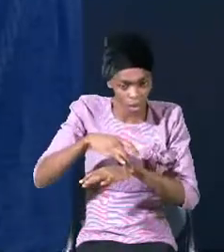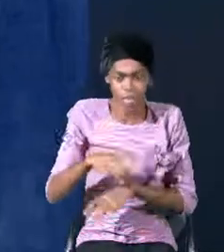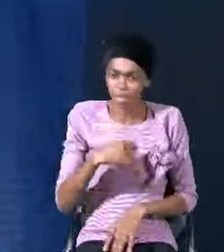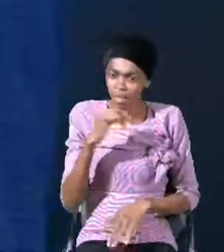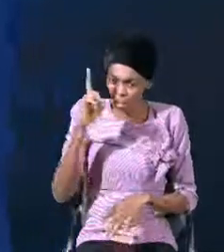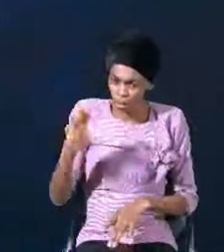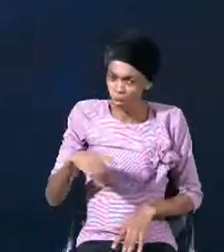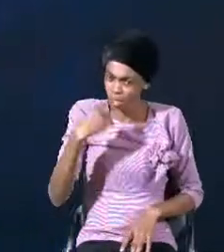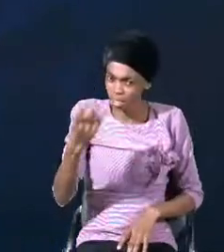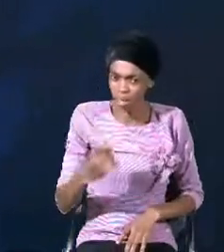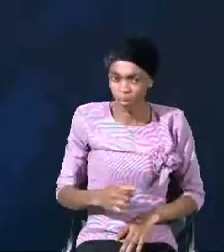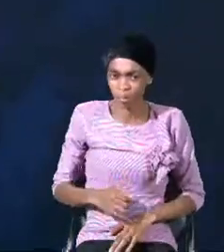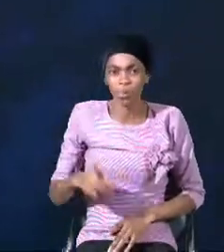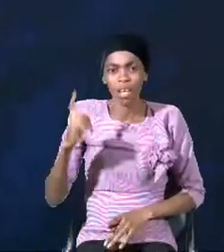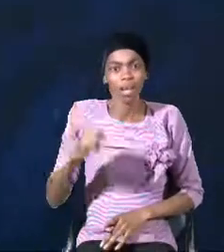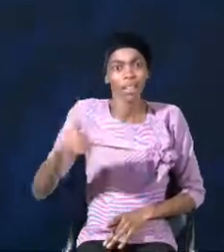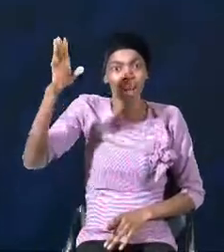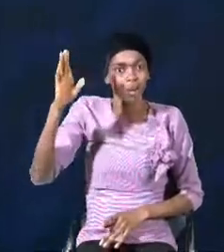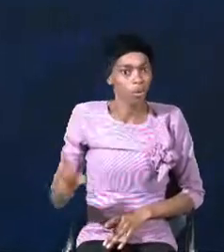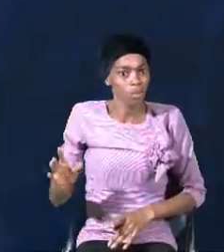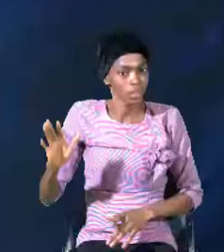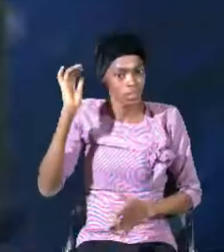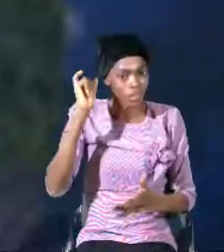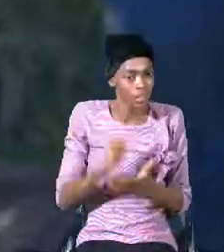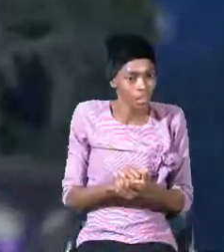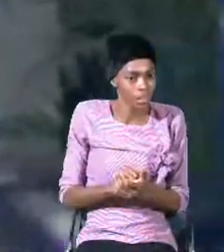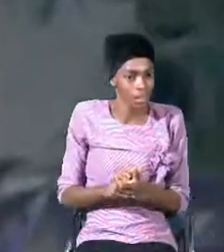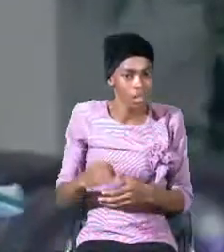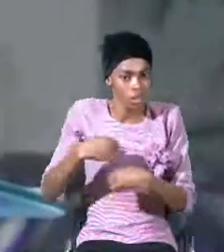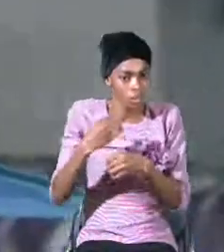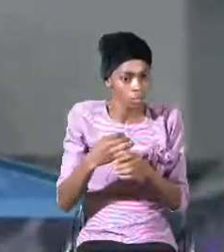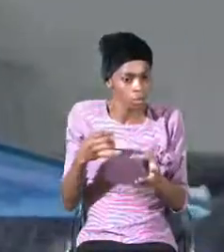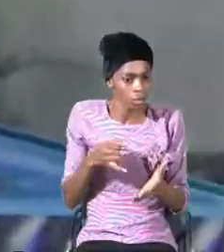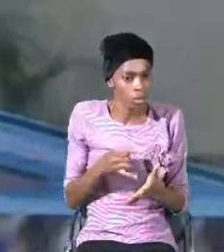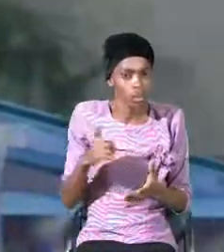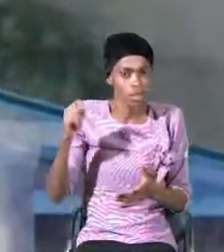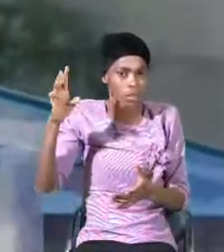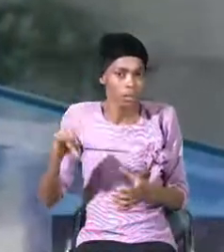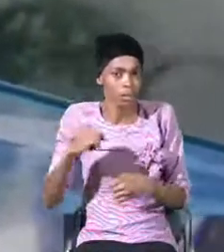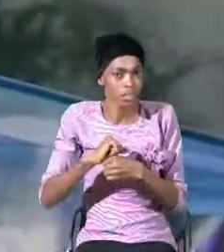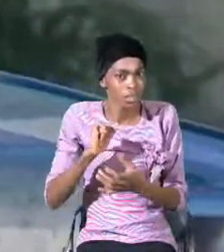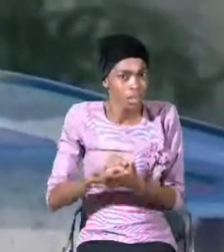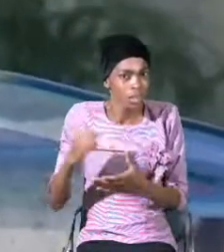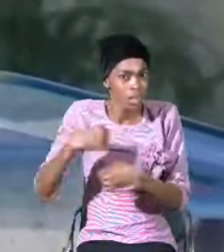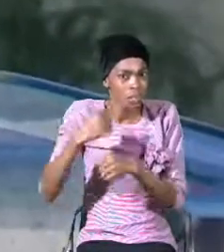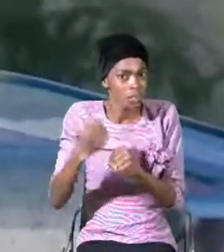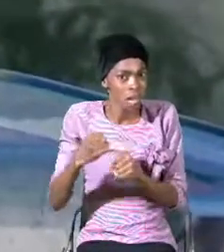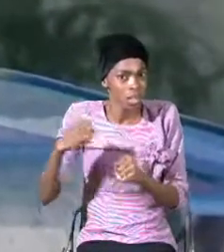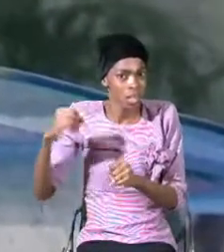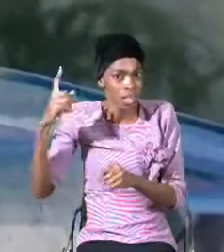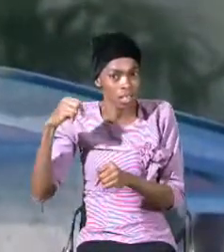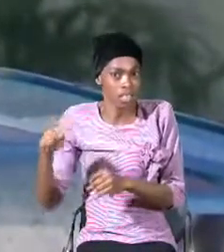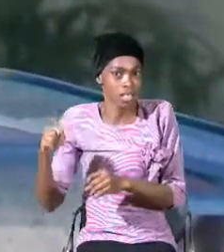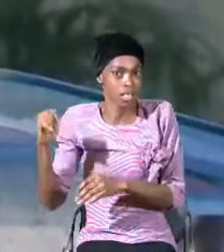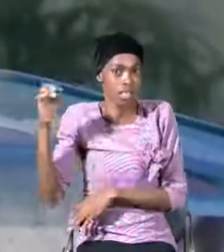dit. Le Dieu qui l'a prospéré, mais Dieu lui dit. Le Dieu qui a fait croître,